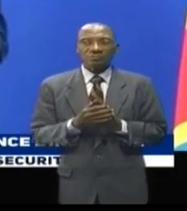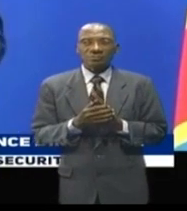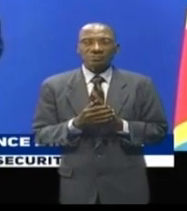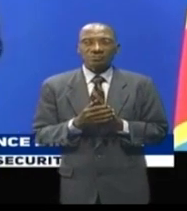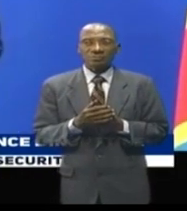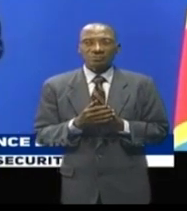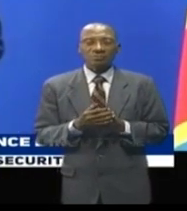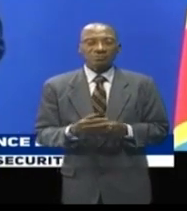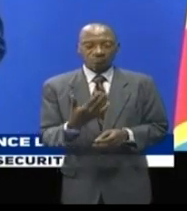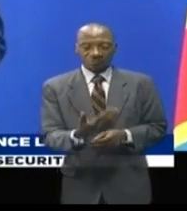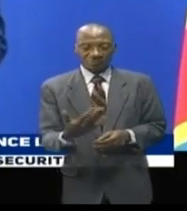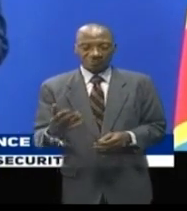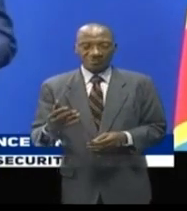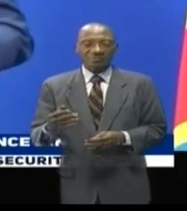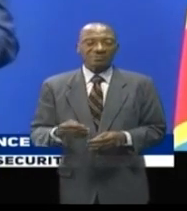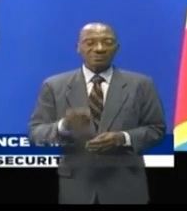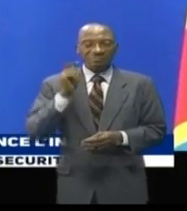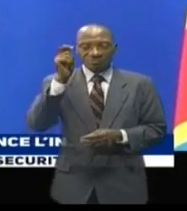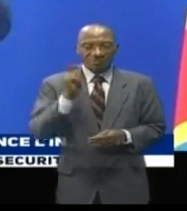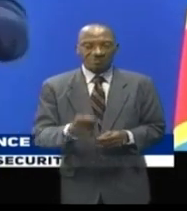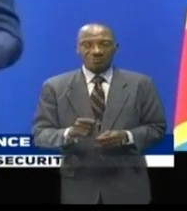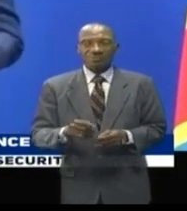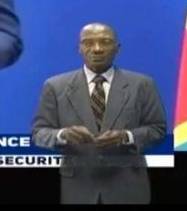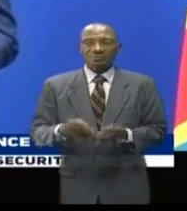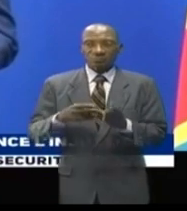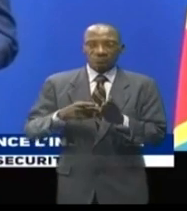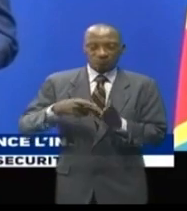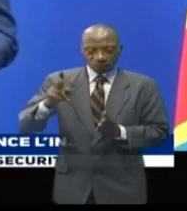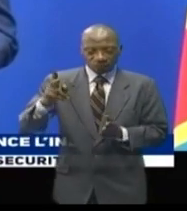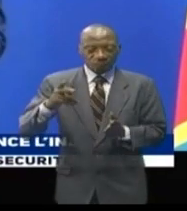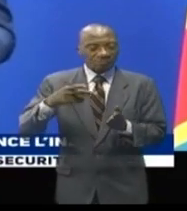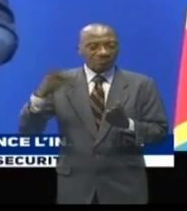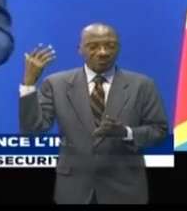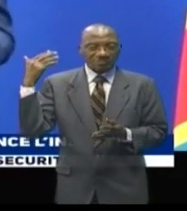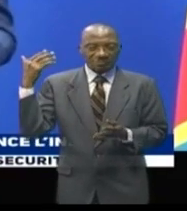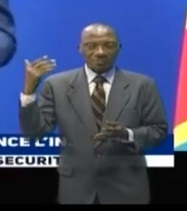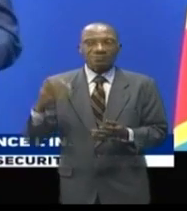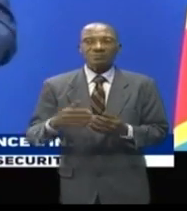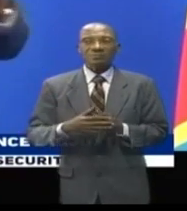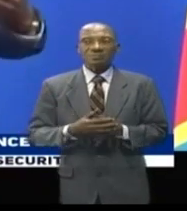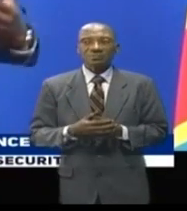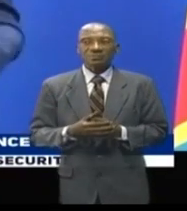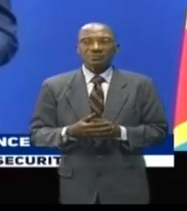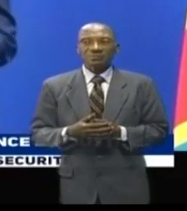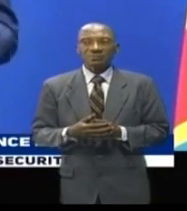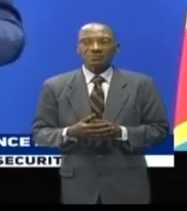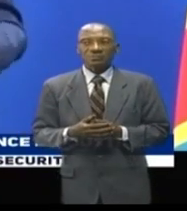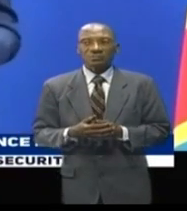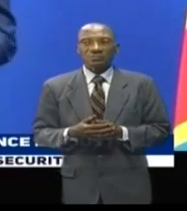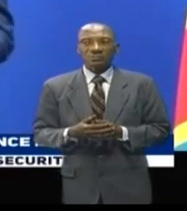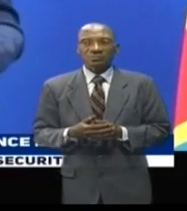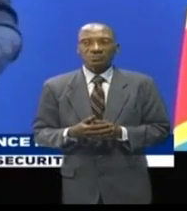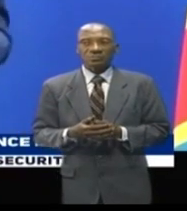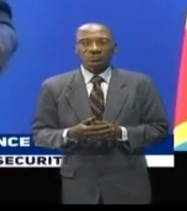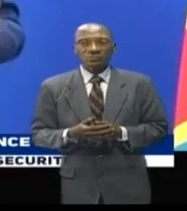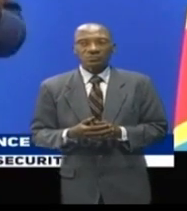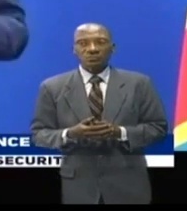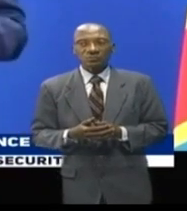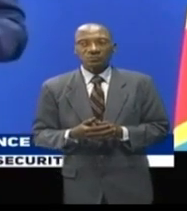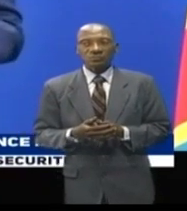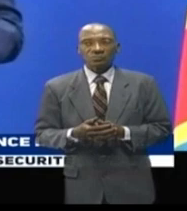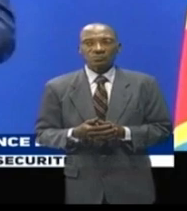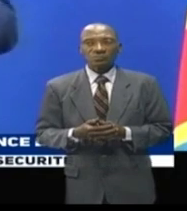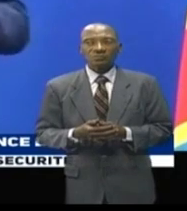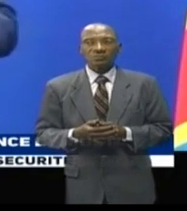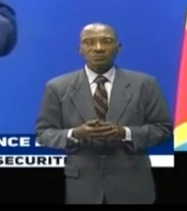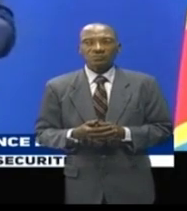ailleurs le matériel militaire venez vers ici mais en cours de route de transporteur a dit